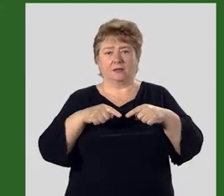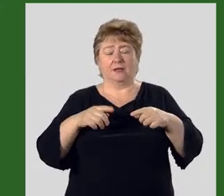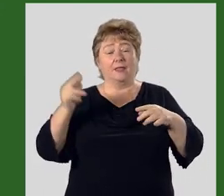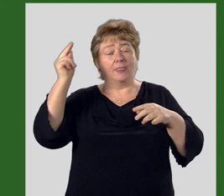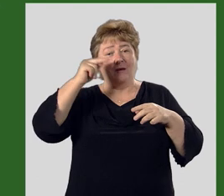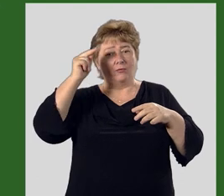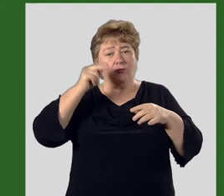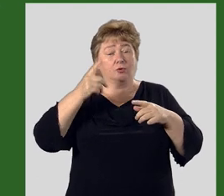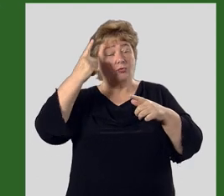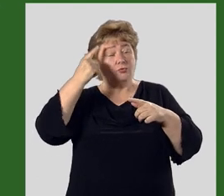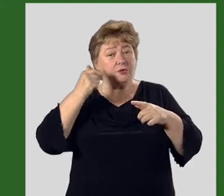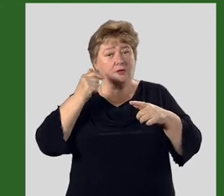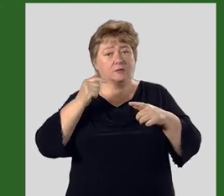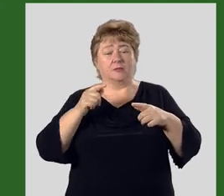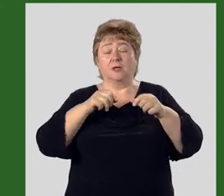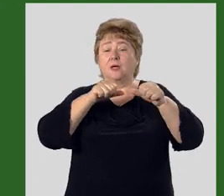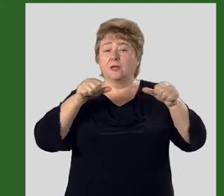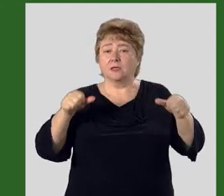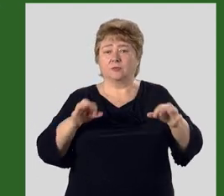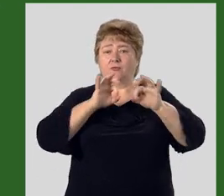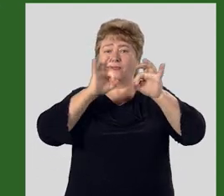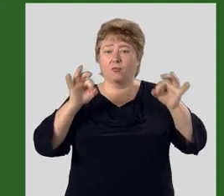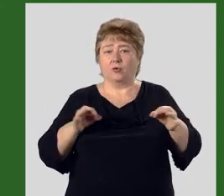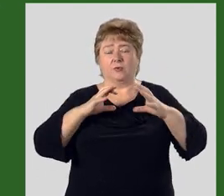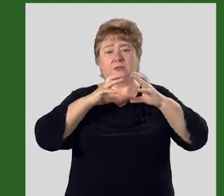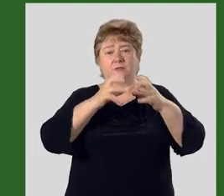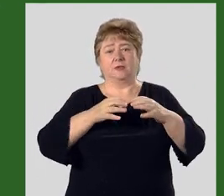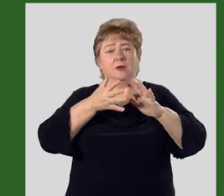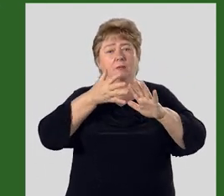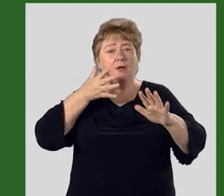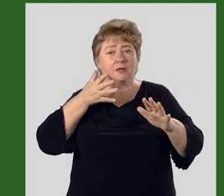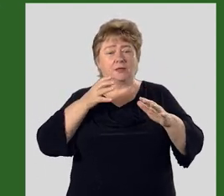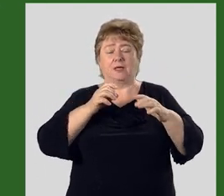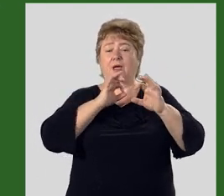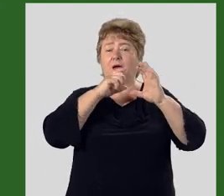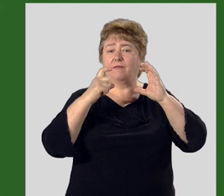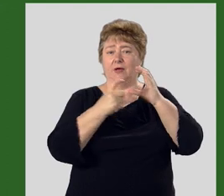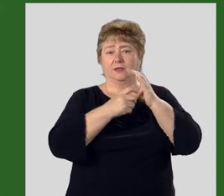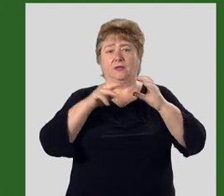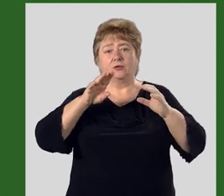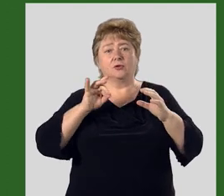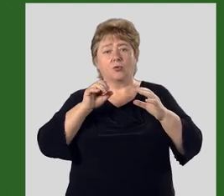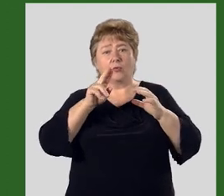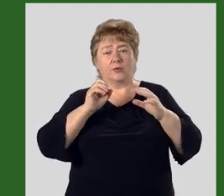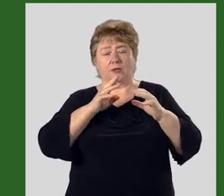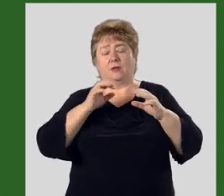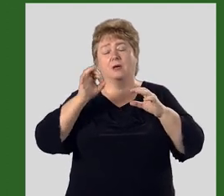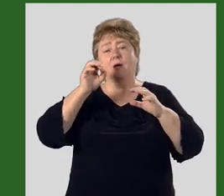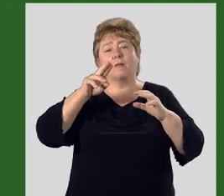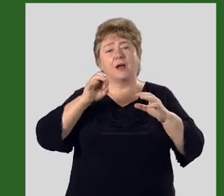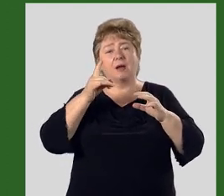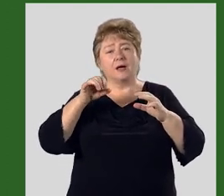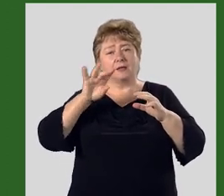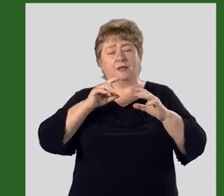На уроке мы узнаем размеры и формы Земли, понятия экватор, тропики, полярные